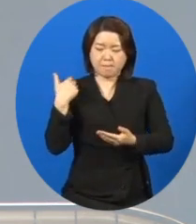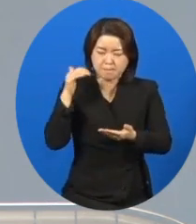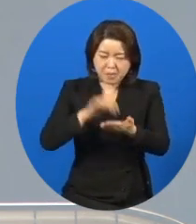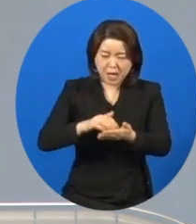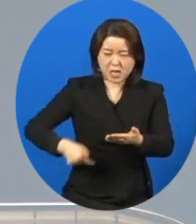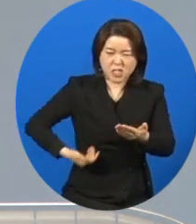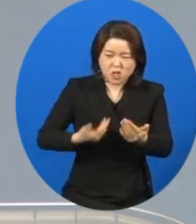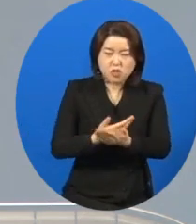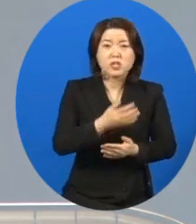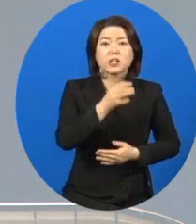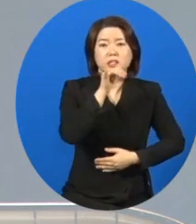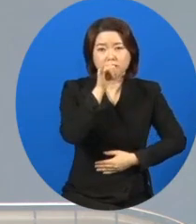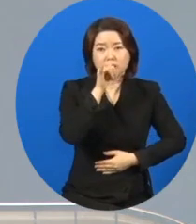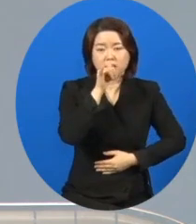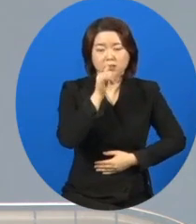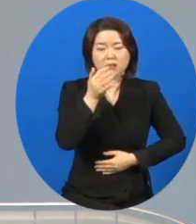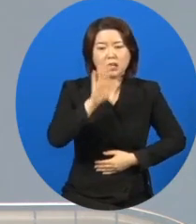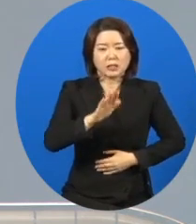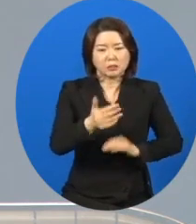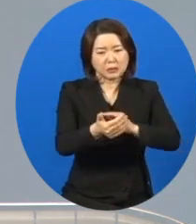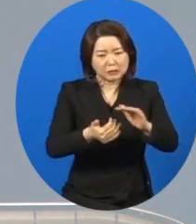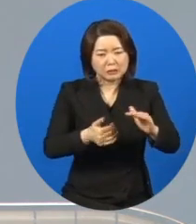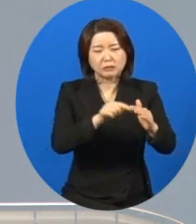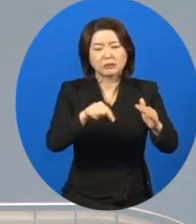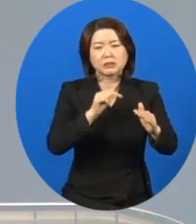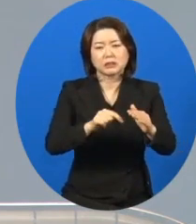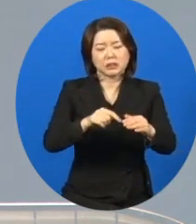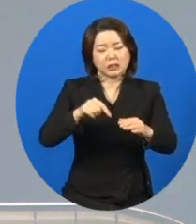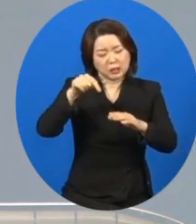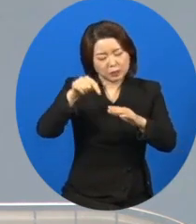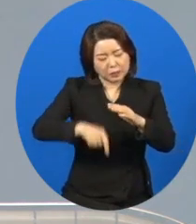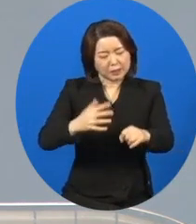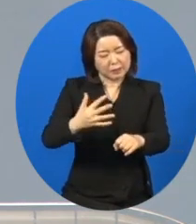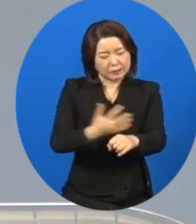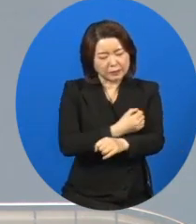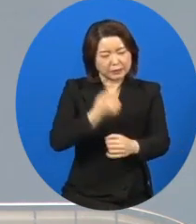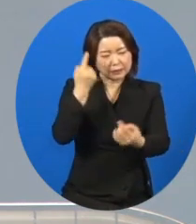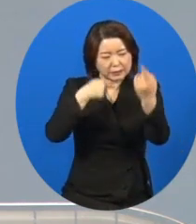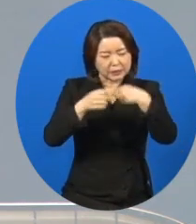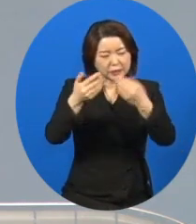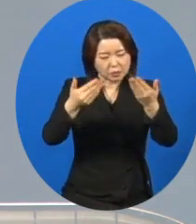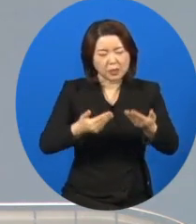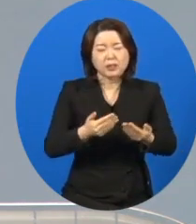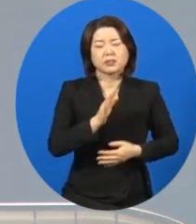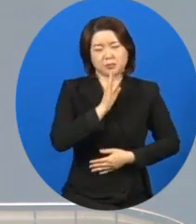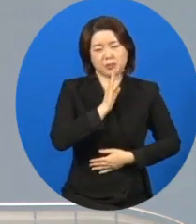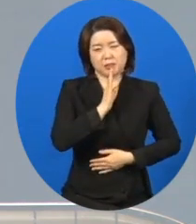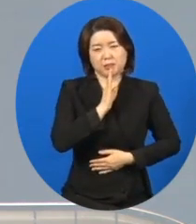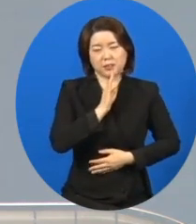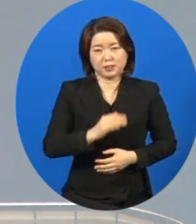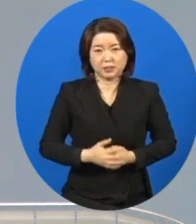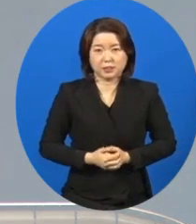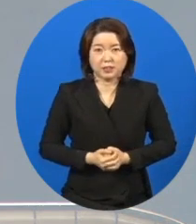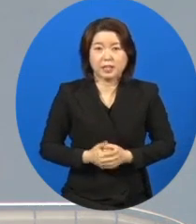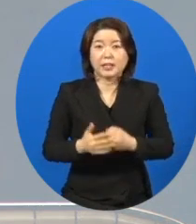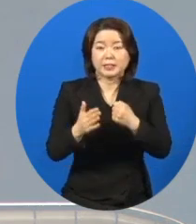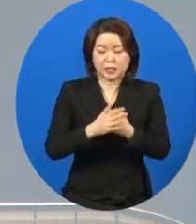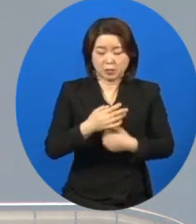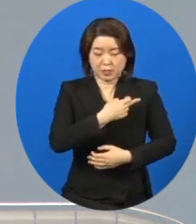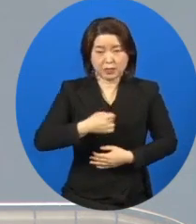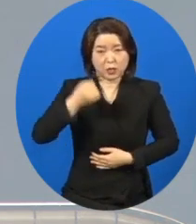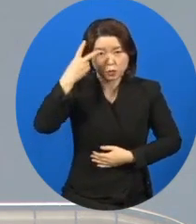했습니다만, 굉장한 상처, 깊은 상처를 받은 것도 사실이죠. 그래서 사도